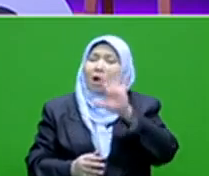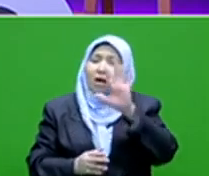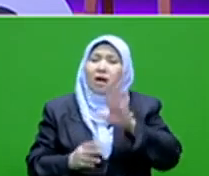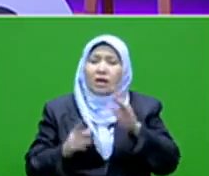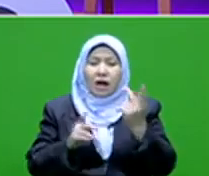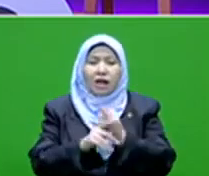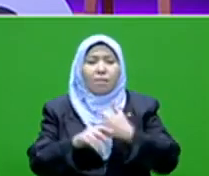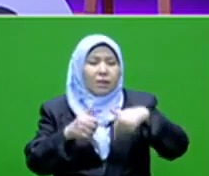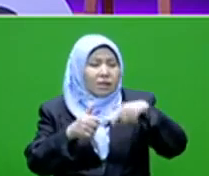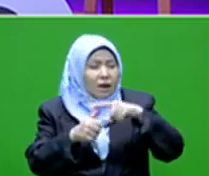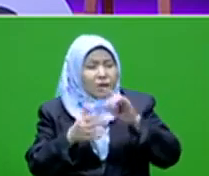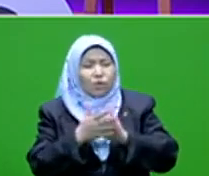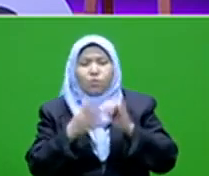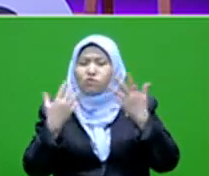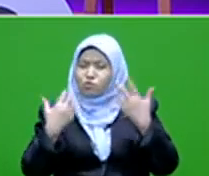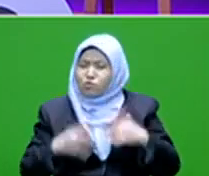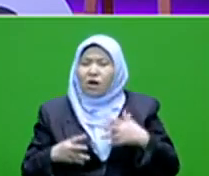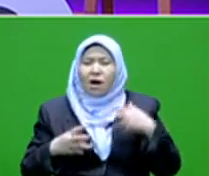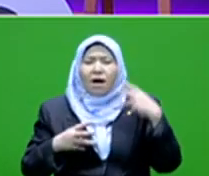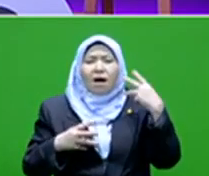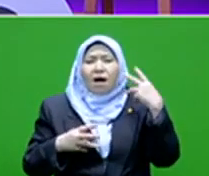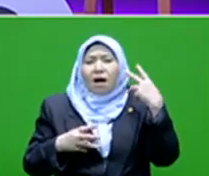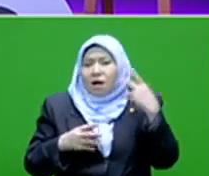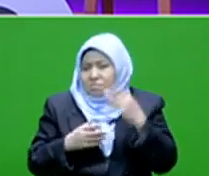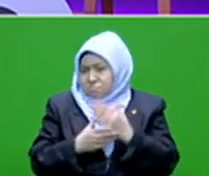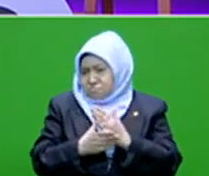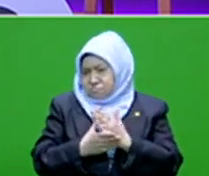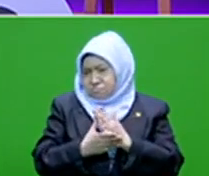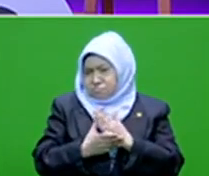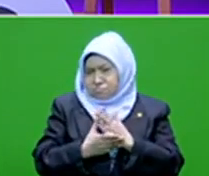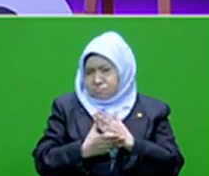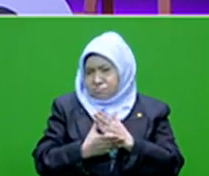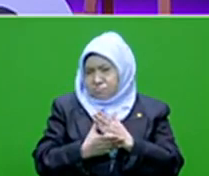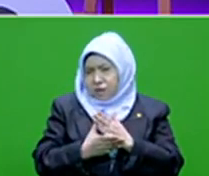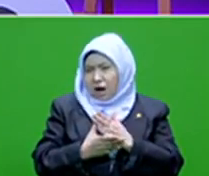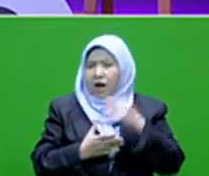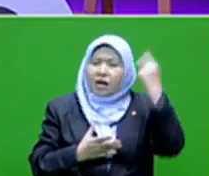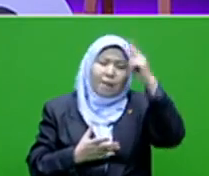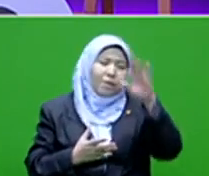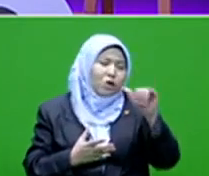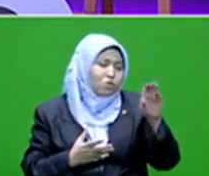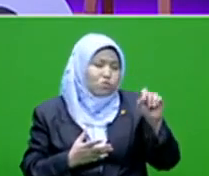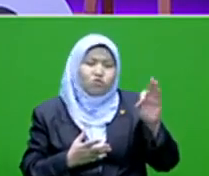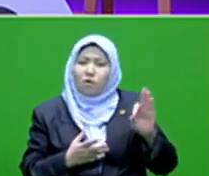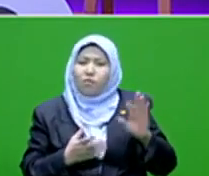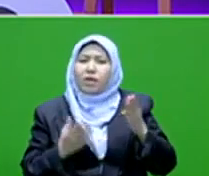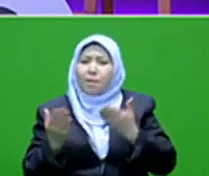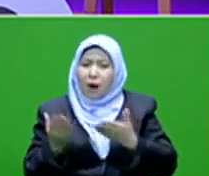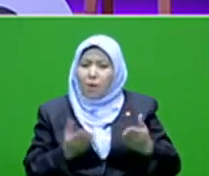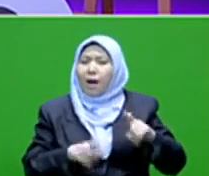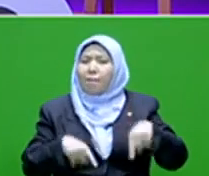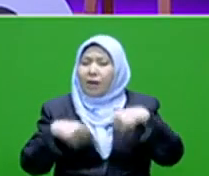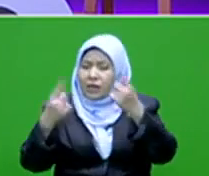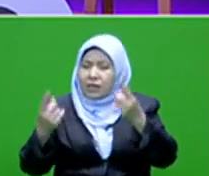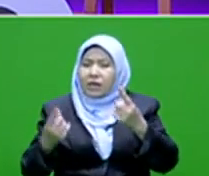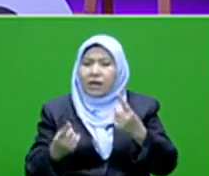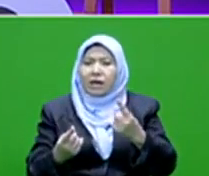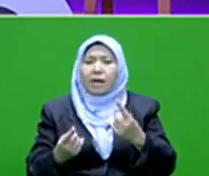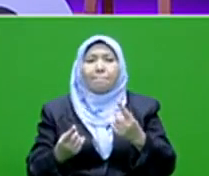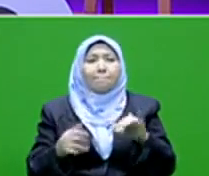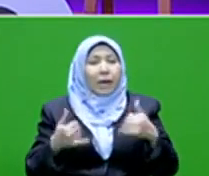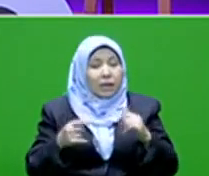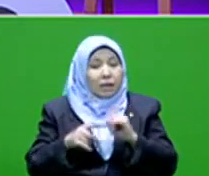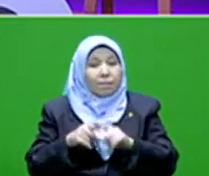itu dah curiga dah Nabi Yusuf nak bawa pergi main. Dah sekali dia kata Nabi Yusuf dah kena makan